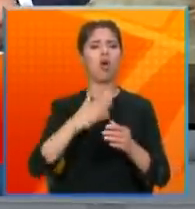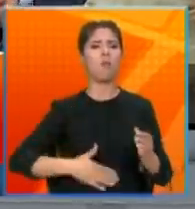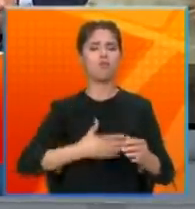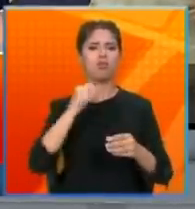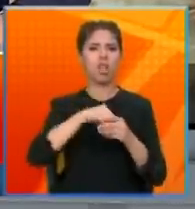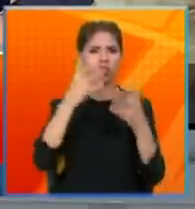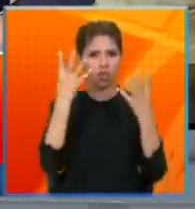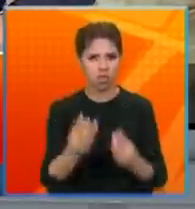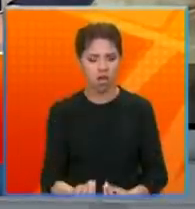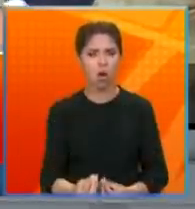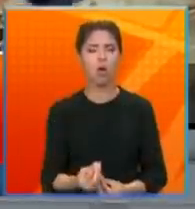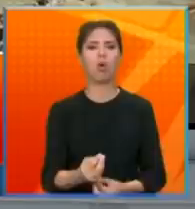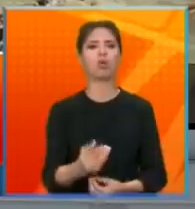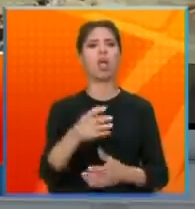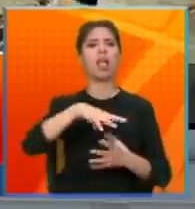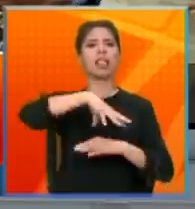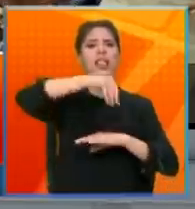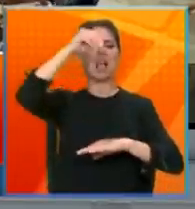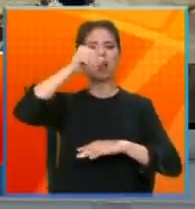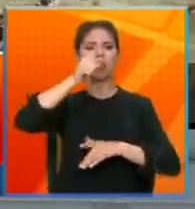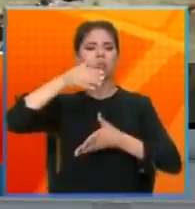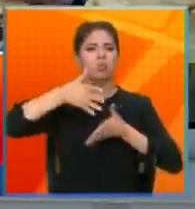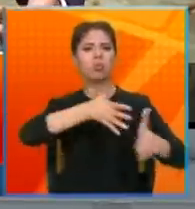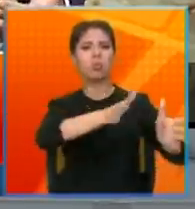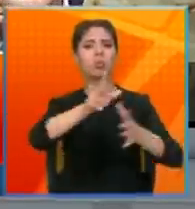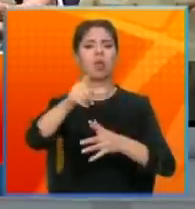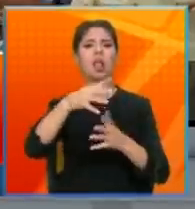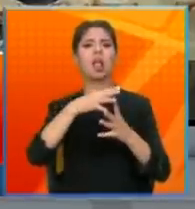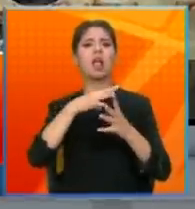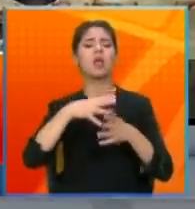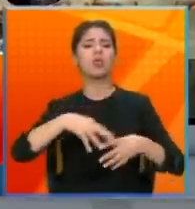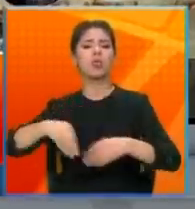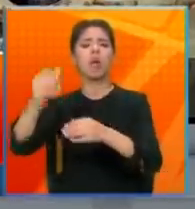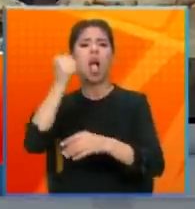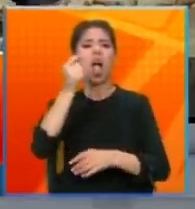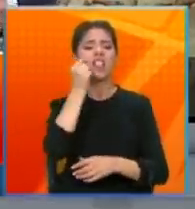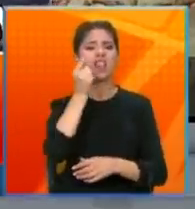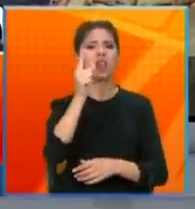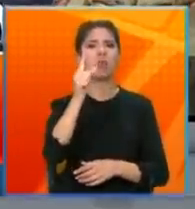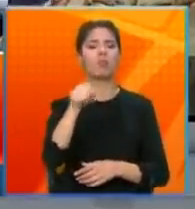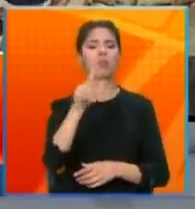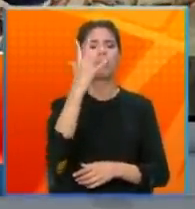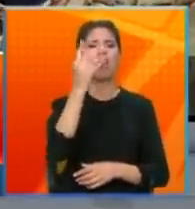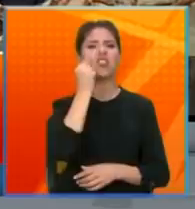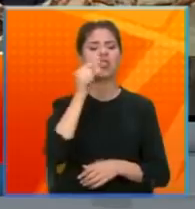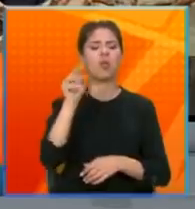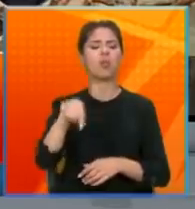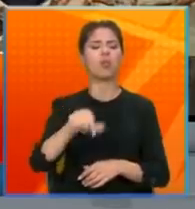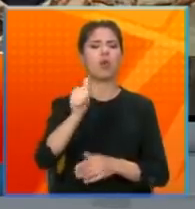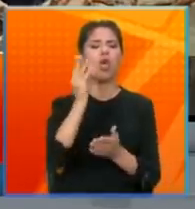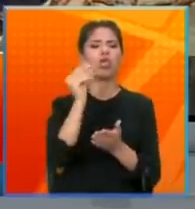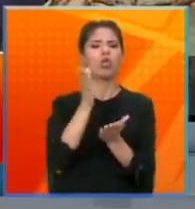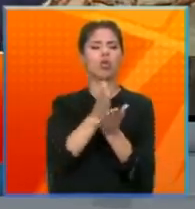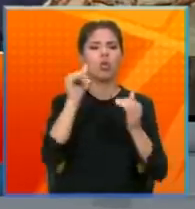bir büyük felakete neden olmuştu. Dağları aşan azgın nehirlerin önüne katıp sürüklediği 6 kişiden 5'i bugün toprağa verildi ama kalan 1